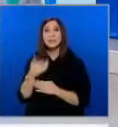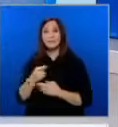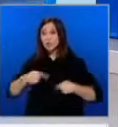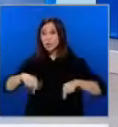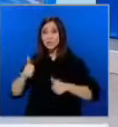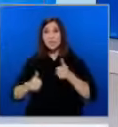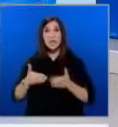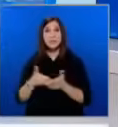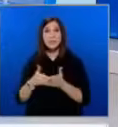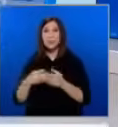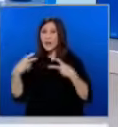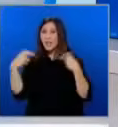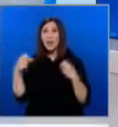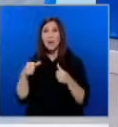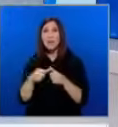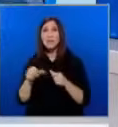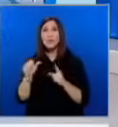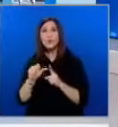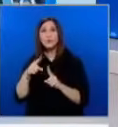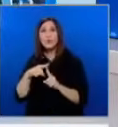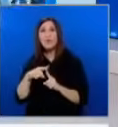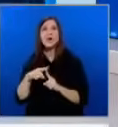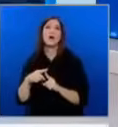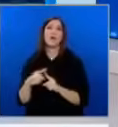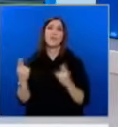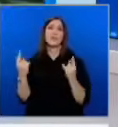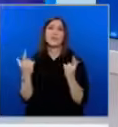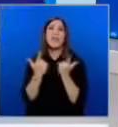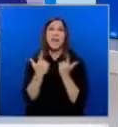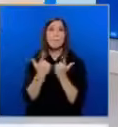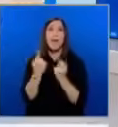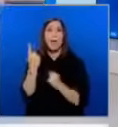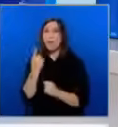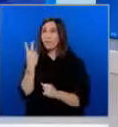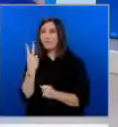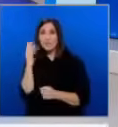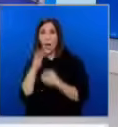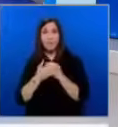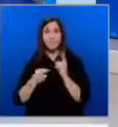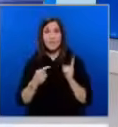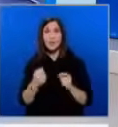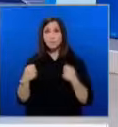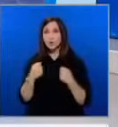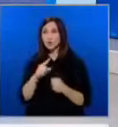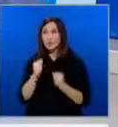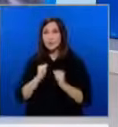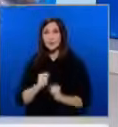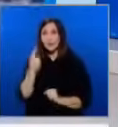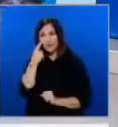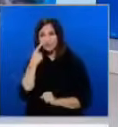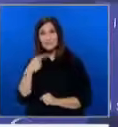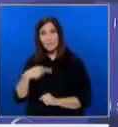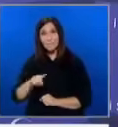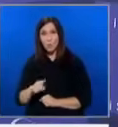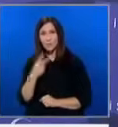срещу скандалната Ли Ню Тин от китайско Тайпе. Една от двете обвинени боксьорки, че не са издържали тестовете за пол. Обобщението е от Стефан